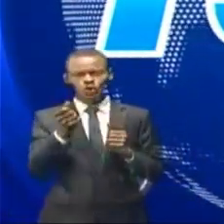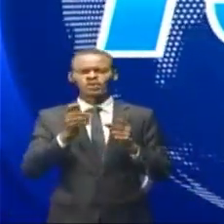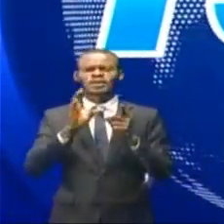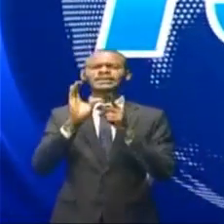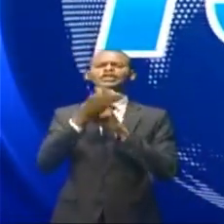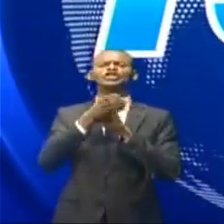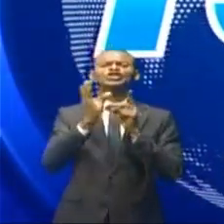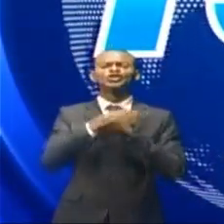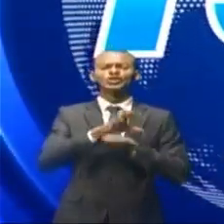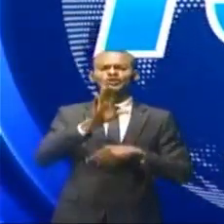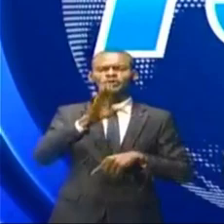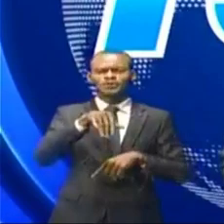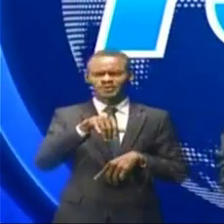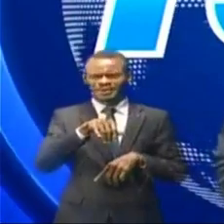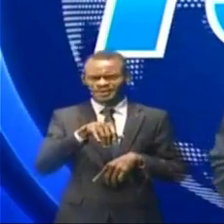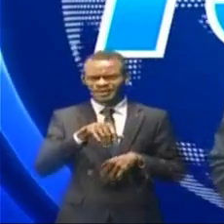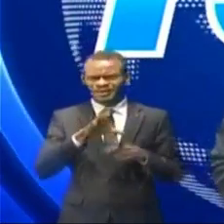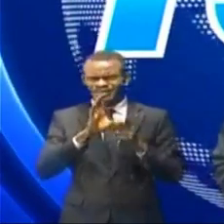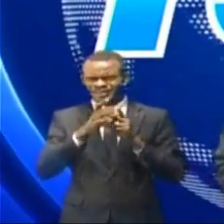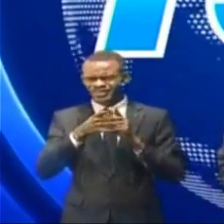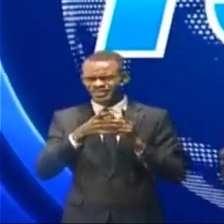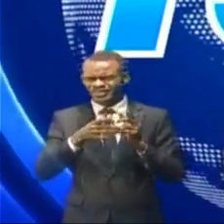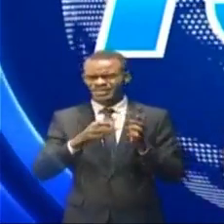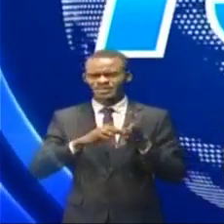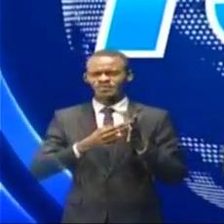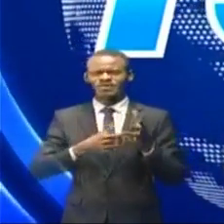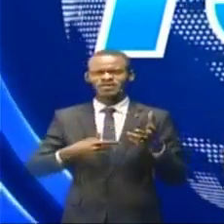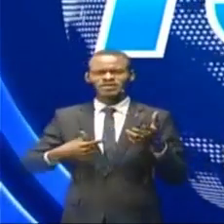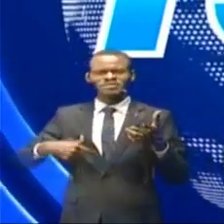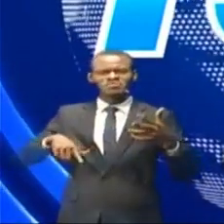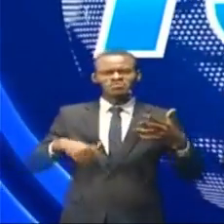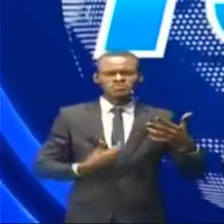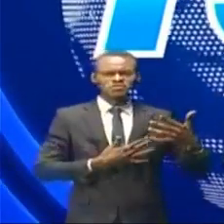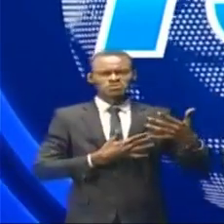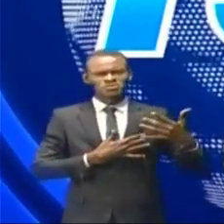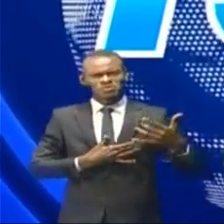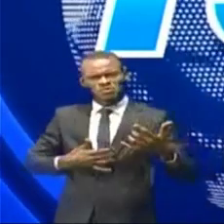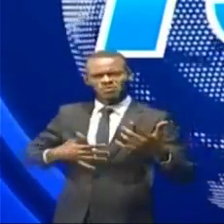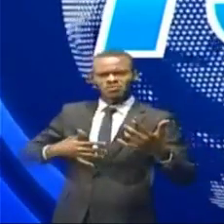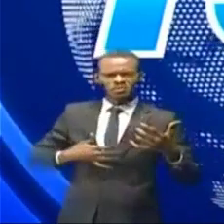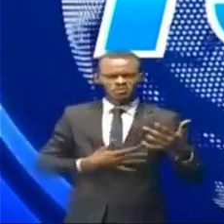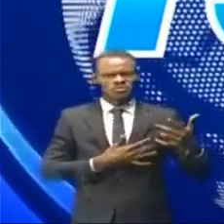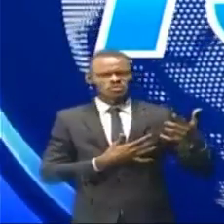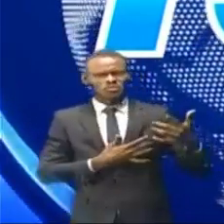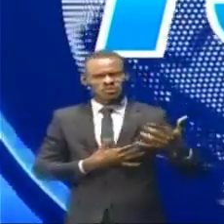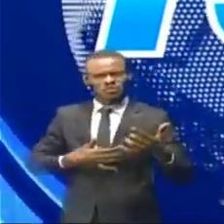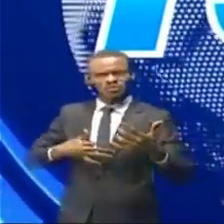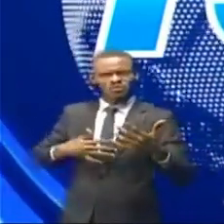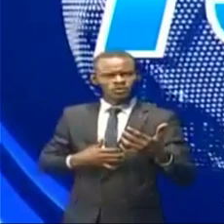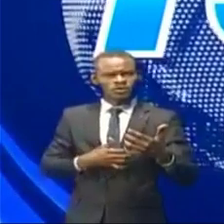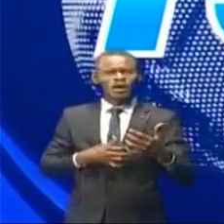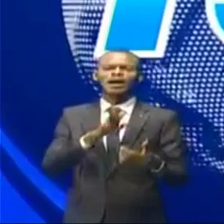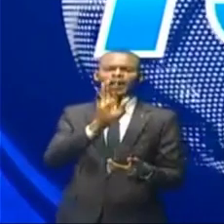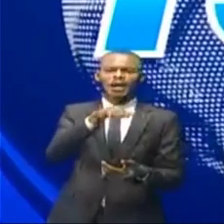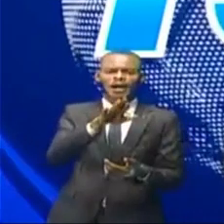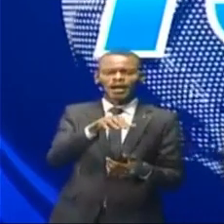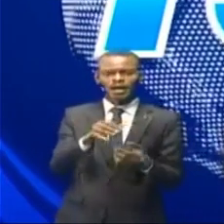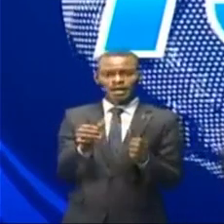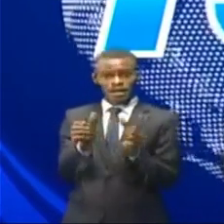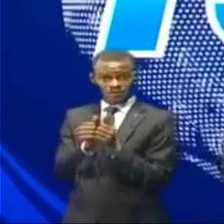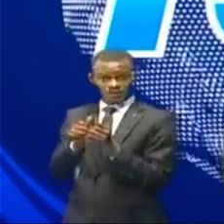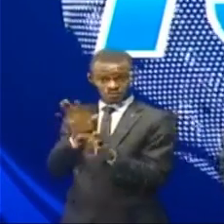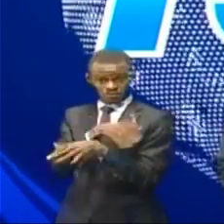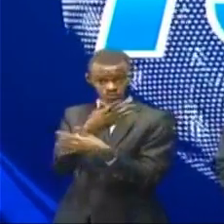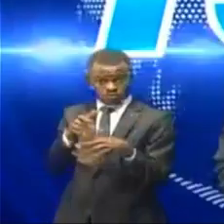Pas impossible d'écouter la rumba congolaise et la musique russe dans une même soirée. Les œuvres de la